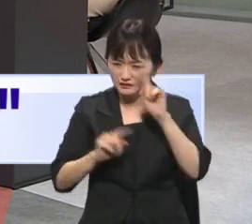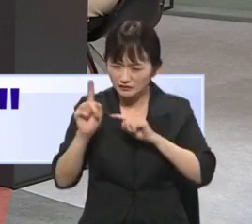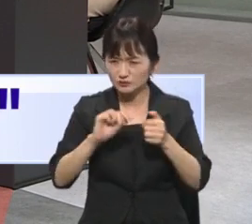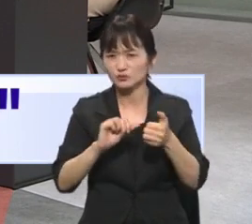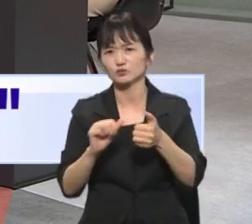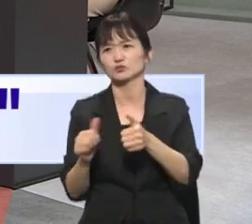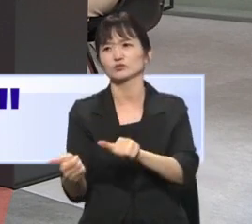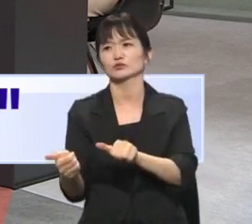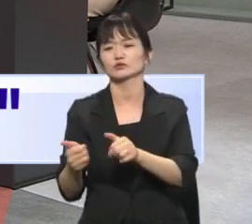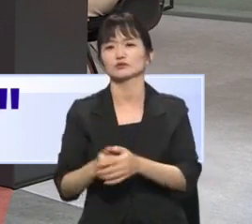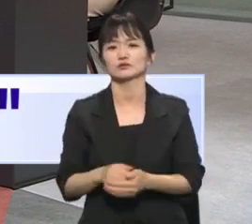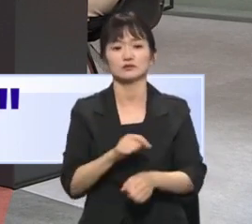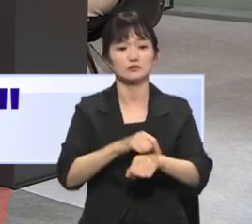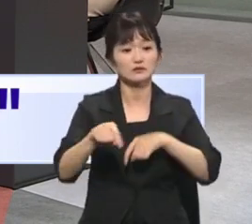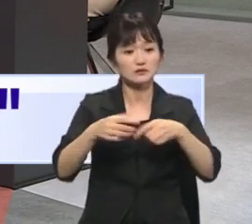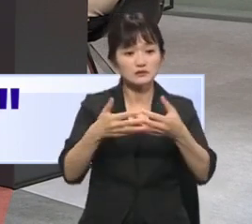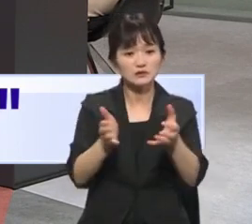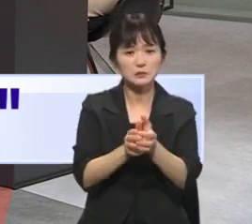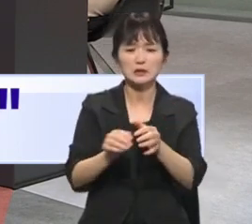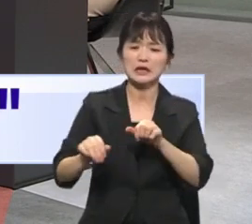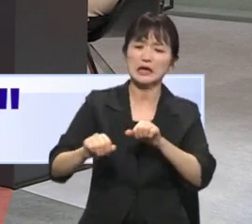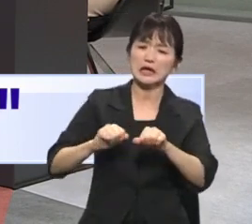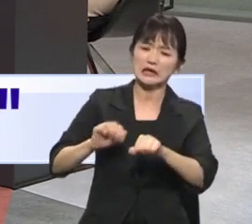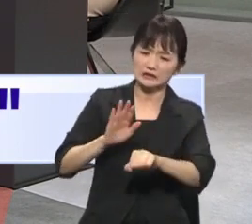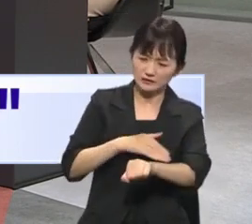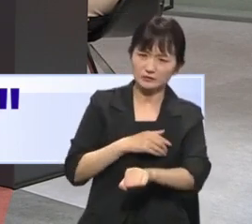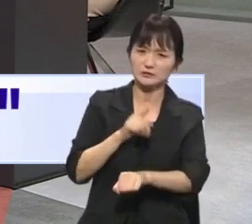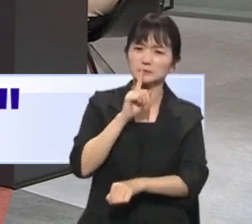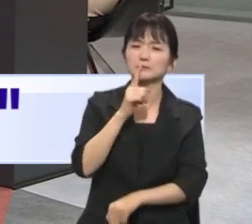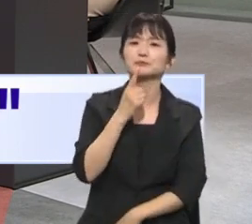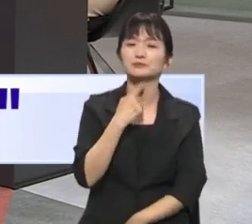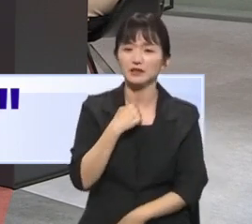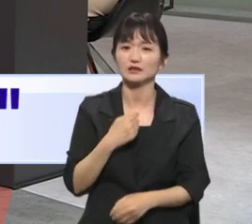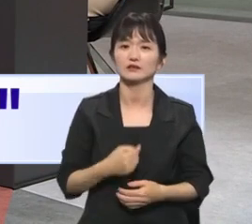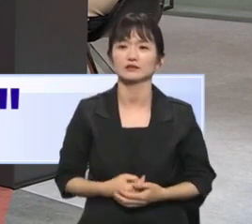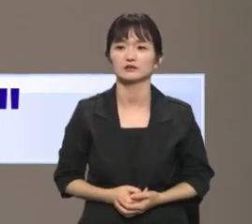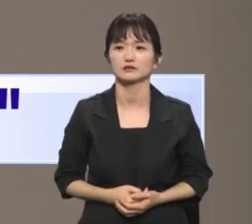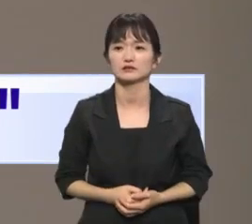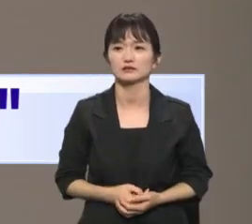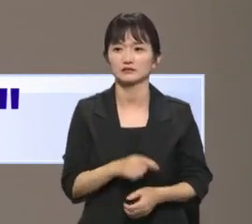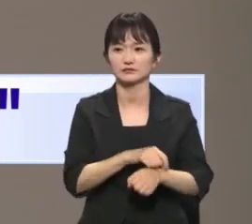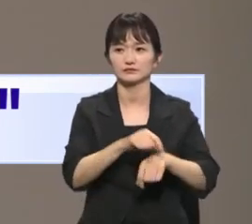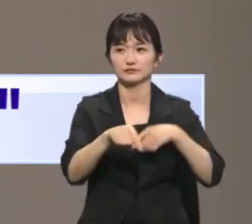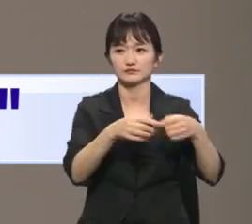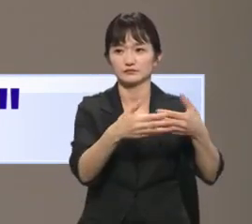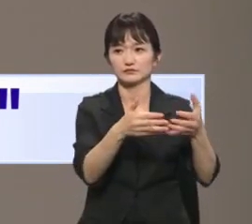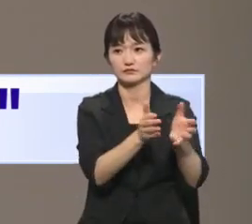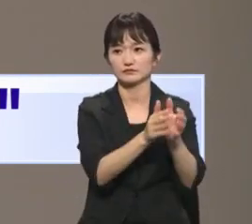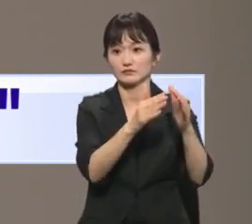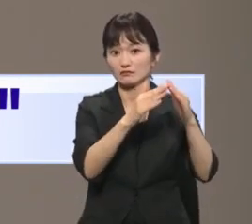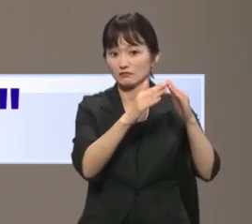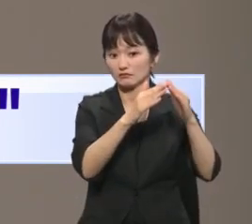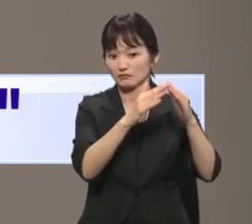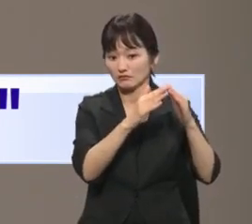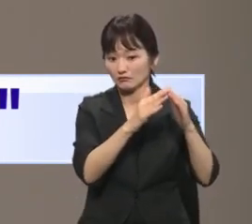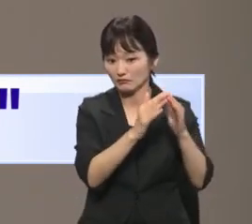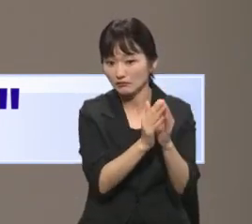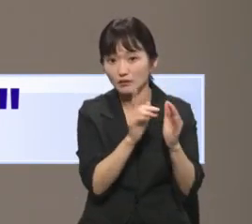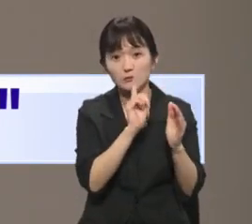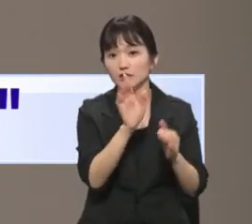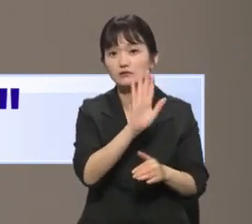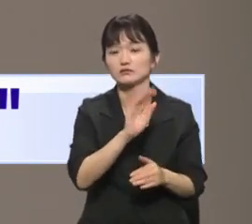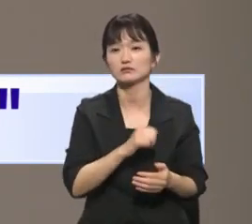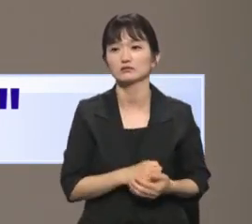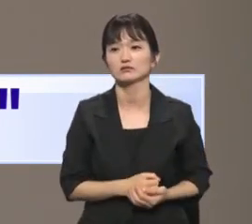있어서 행안부가 제 대응하지 못했던 문제들이 분명히 지적되었습니다 그렇다고 한다면 행안부 폐지에 대해서는 왜 아무도 이야기를 하지 않는 것이냐